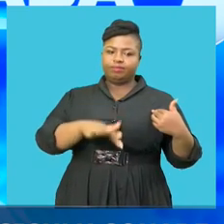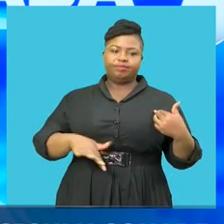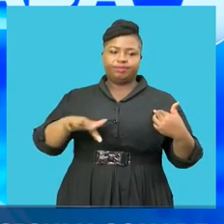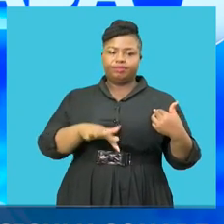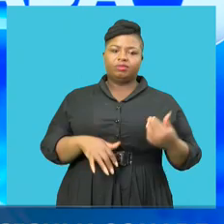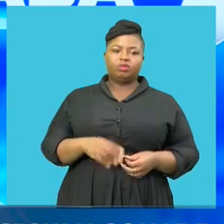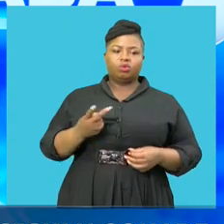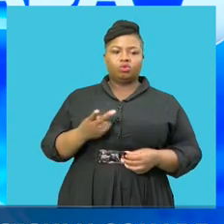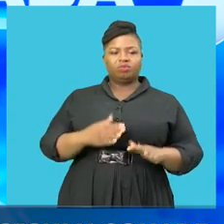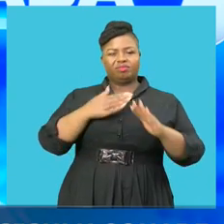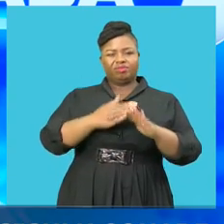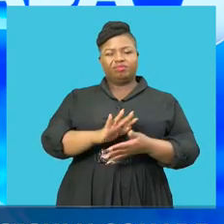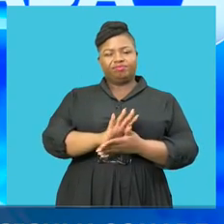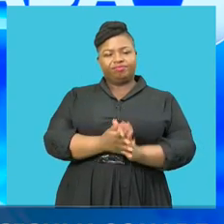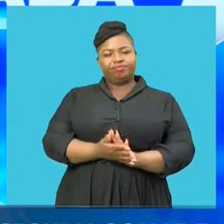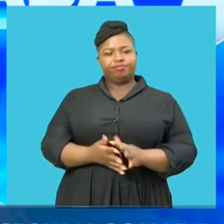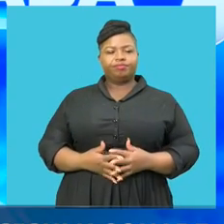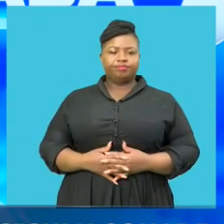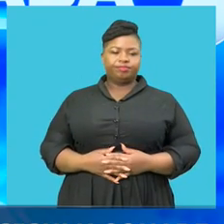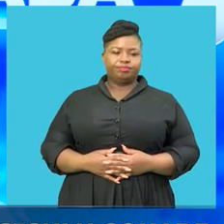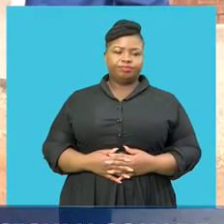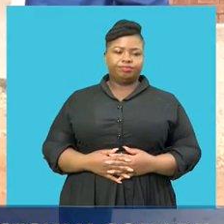noma yikuphi okucekelwa phansi kwempahla.